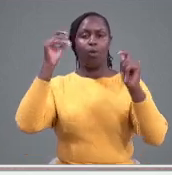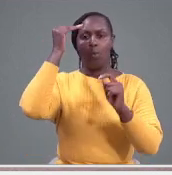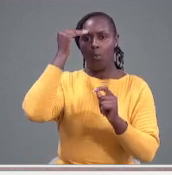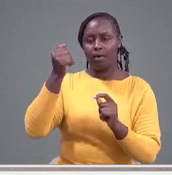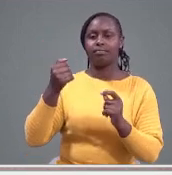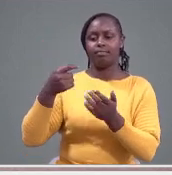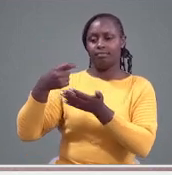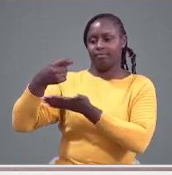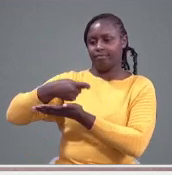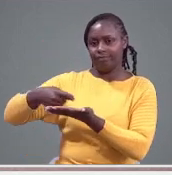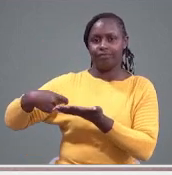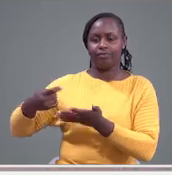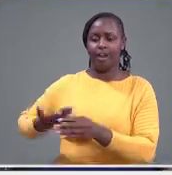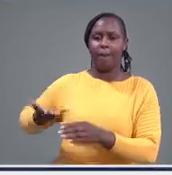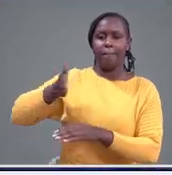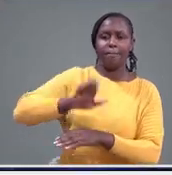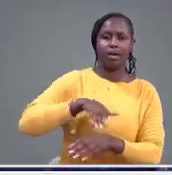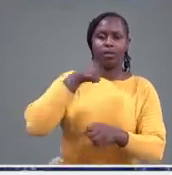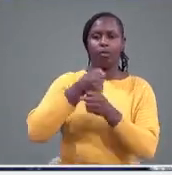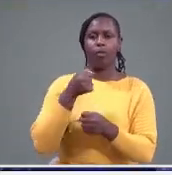saini mkataba wa kurejea kazini.